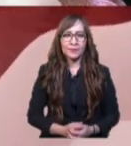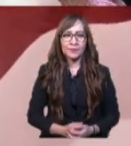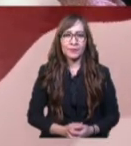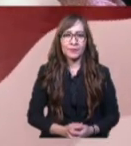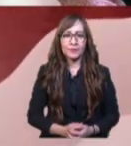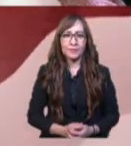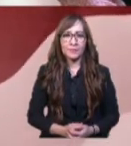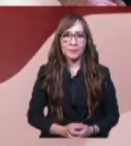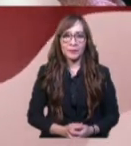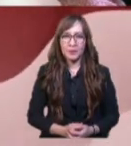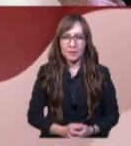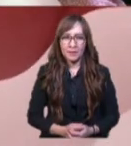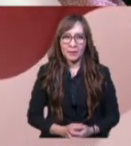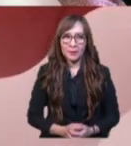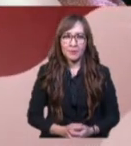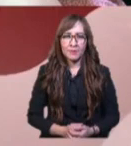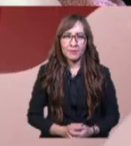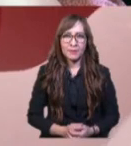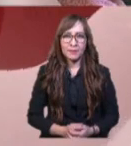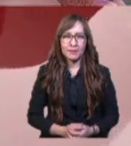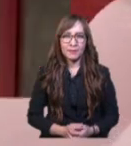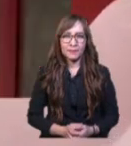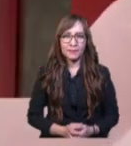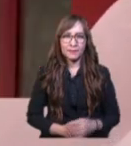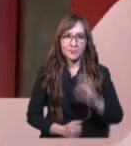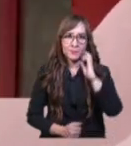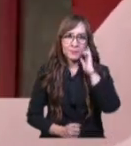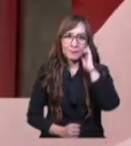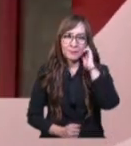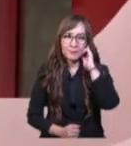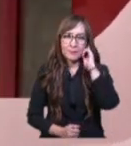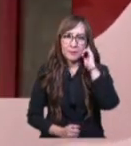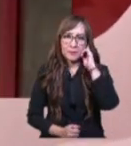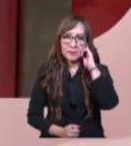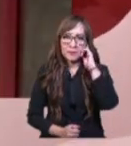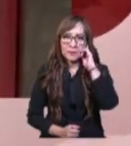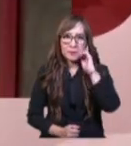Tadi Mbak Natna, Ujang tadi ya? Iya, dari Ujang.